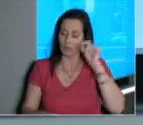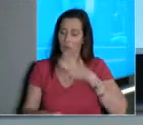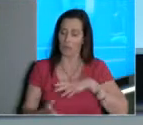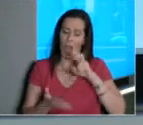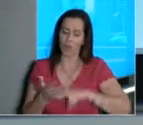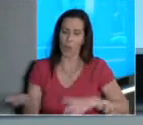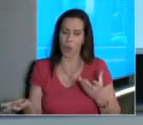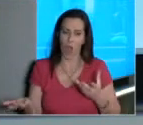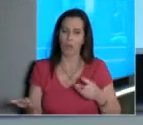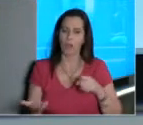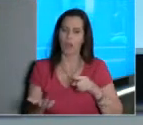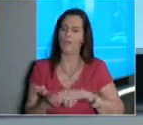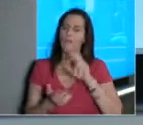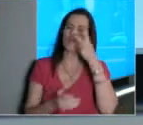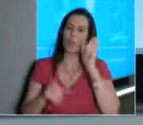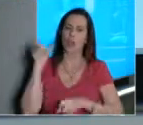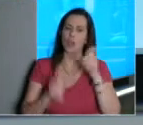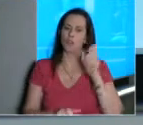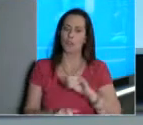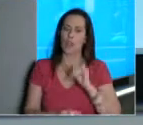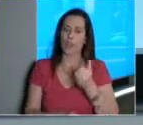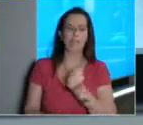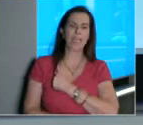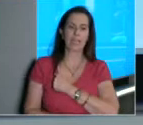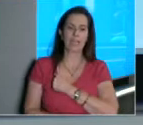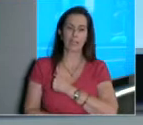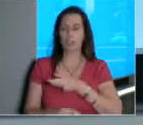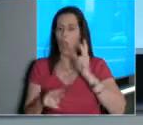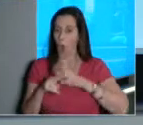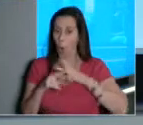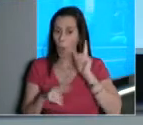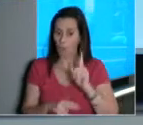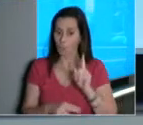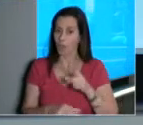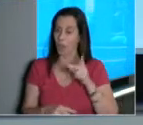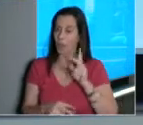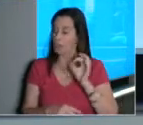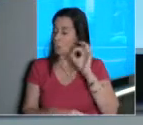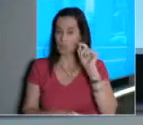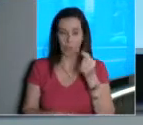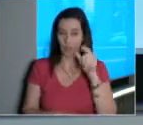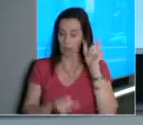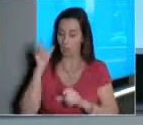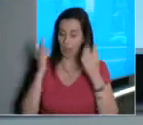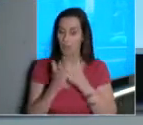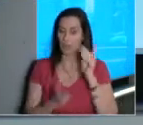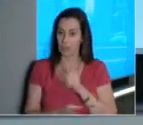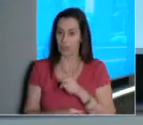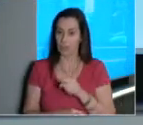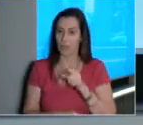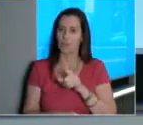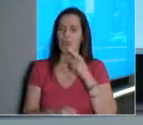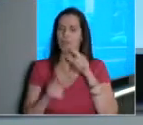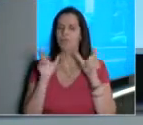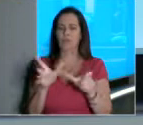ובשביל האינטרסים הצרים האלה הם גייסו את האנשים הכי מסכנים, שזה החולים, שזה אחוז קטן מתושבי אילת שצריכים, ואותם